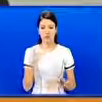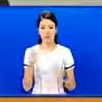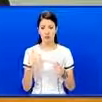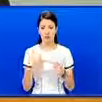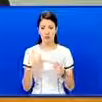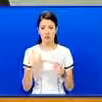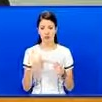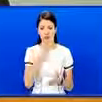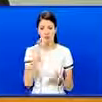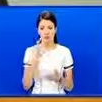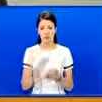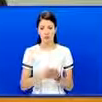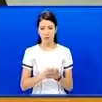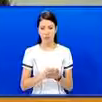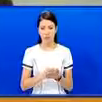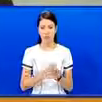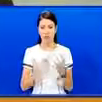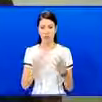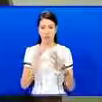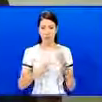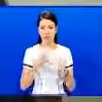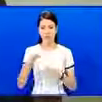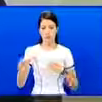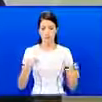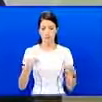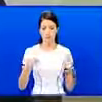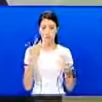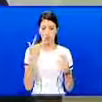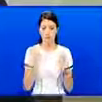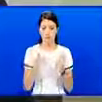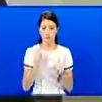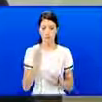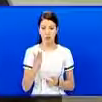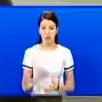түкпірінде ол жарамды болады. Соған енді келесі баса жолымыз осы болады біздің.